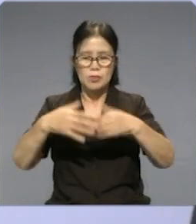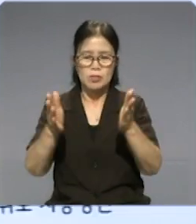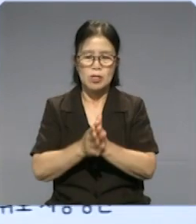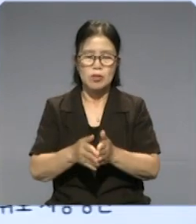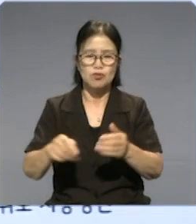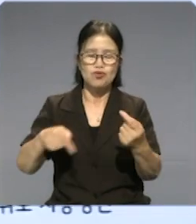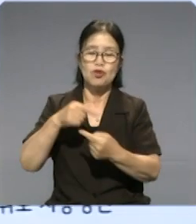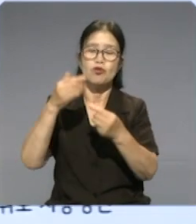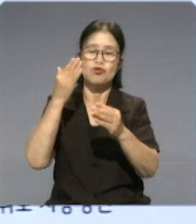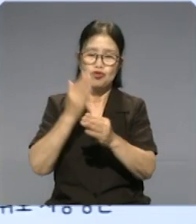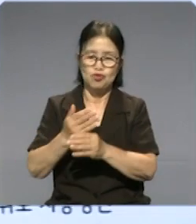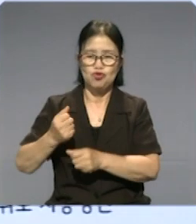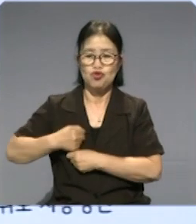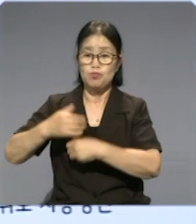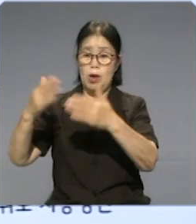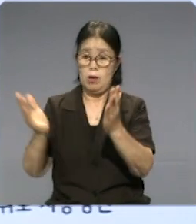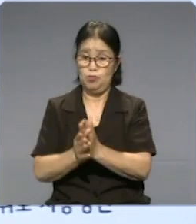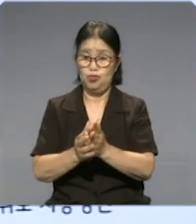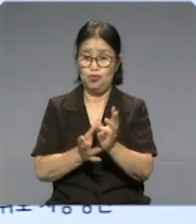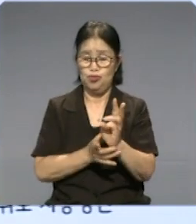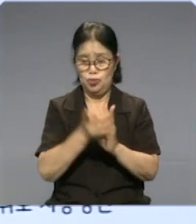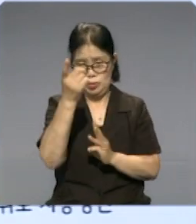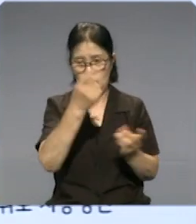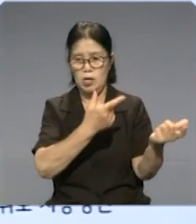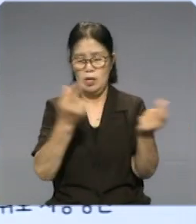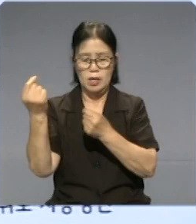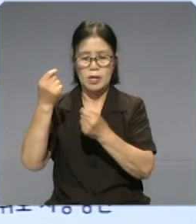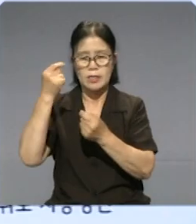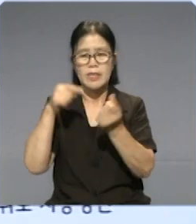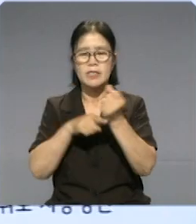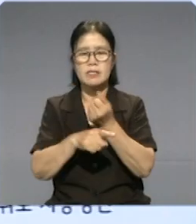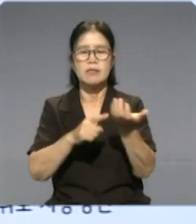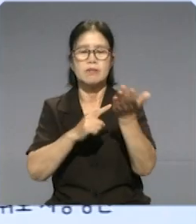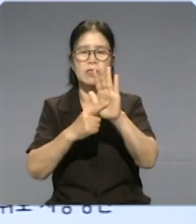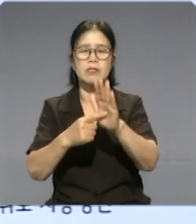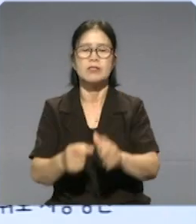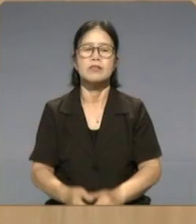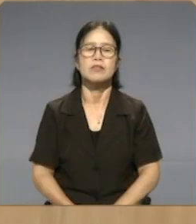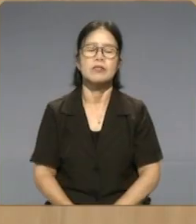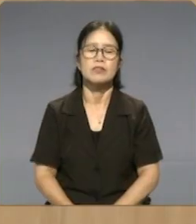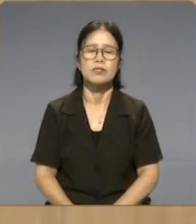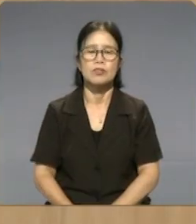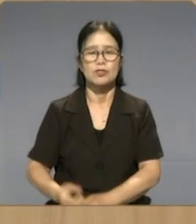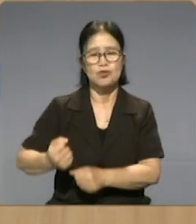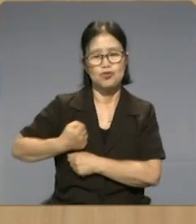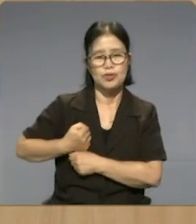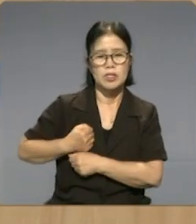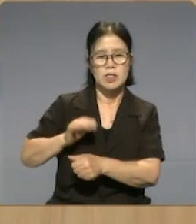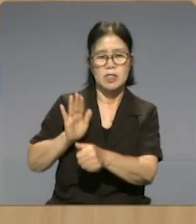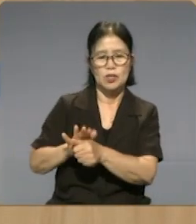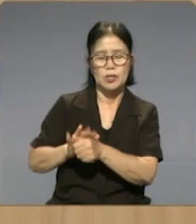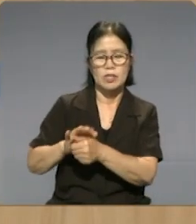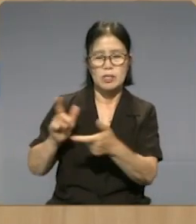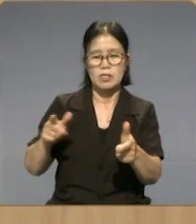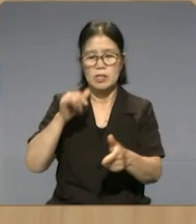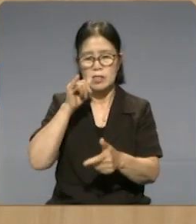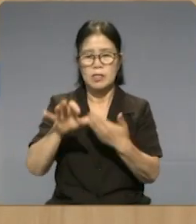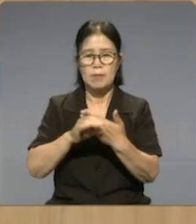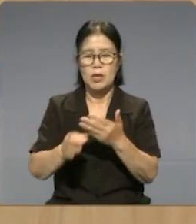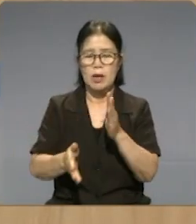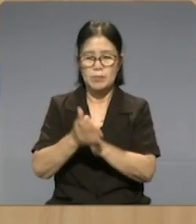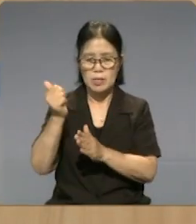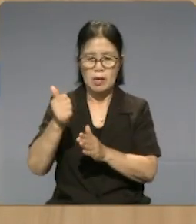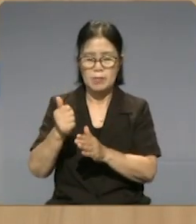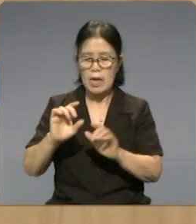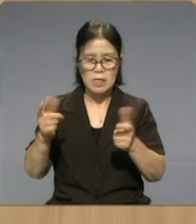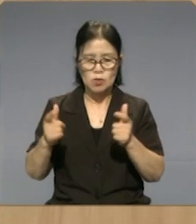중인 국방부로 창구를 단일화하겠다는 뜻을 밝혔습니다. 군이 지원할 사항들이 있다면 합참